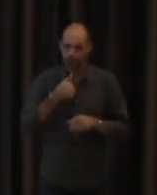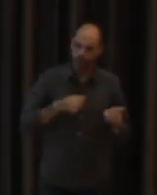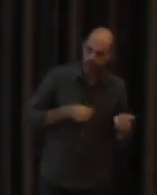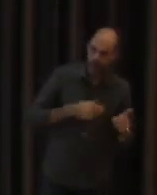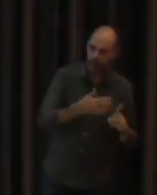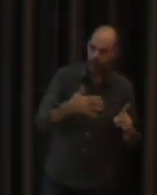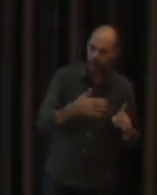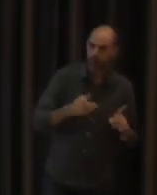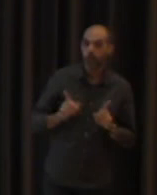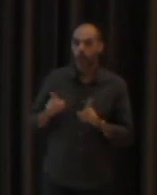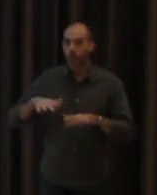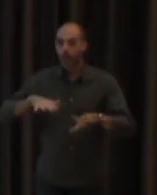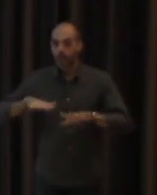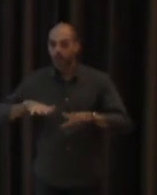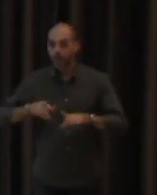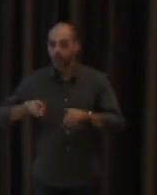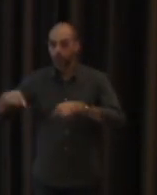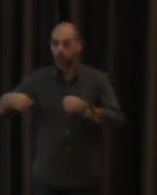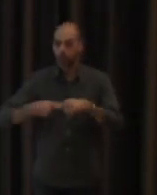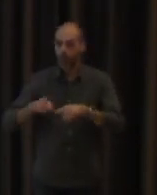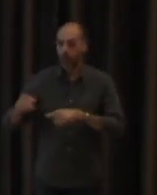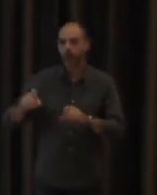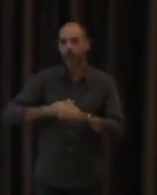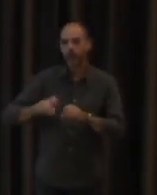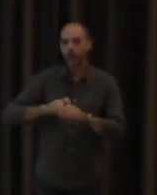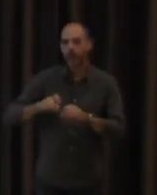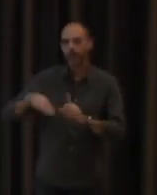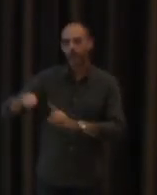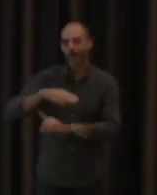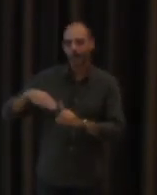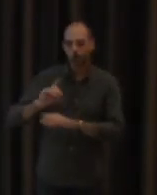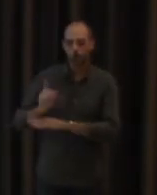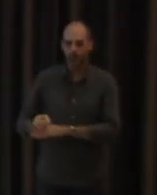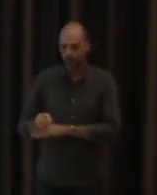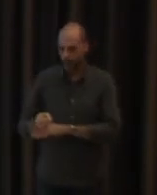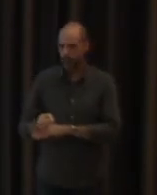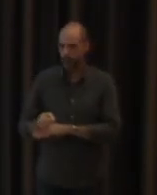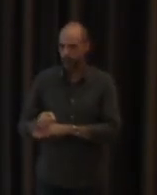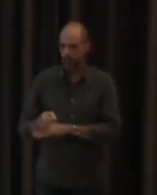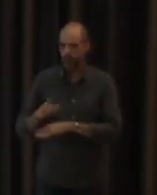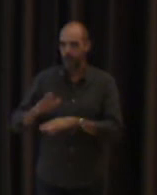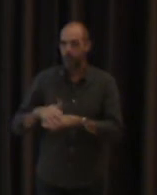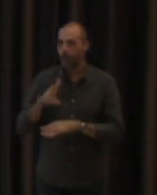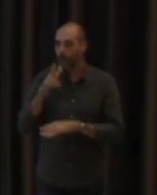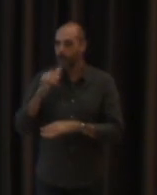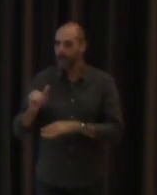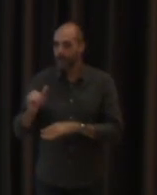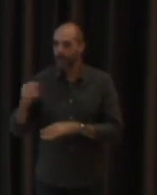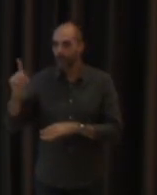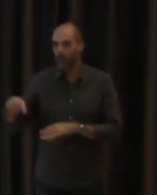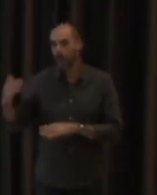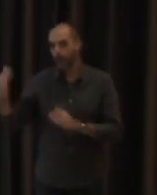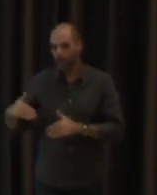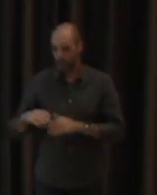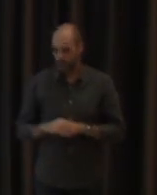direccional, són les propietats de caràcter pragmàtic les que determinen la presència o absència dels pronom feble i. I són